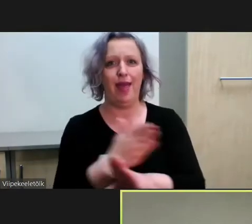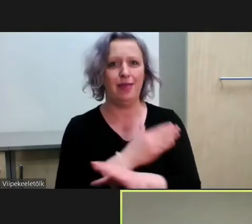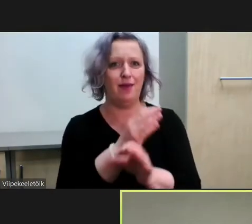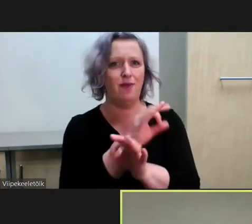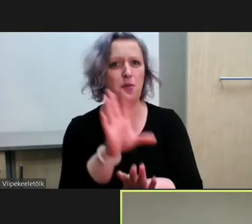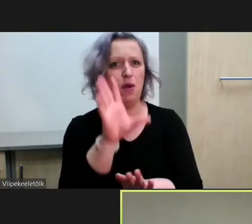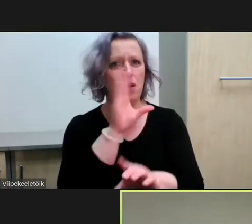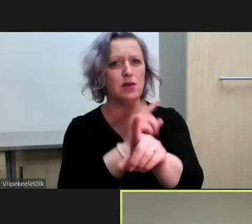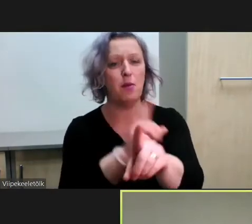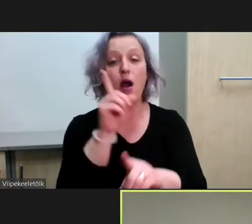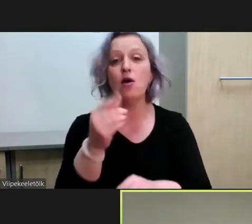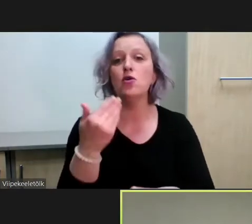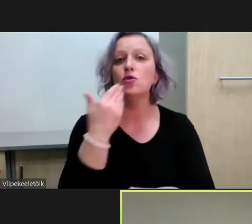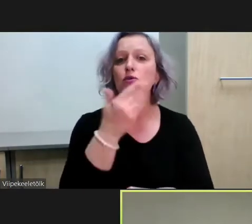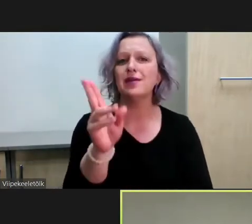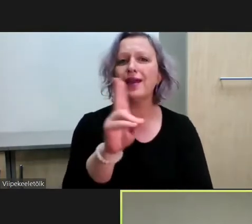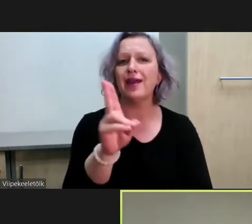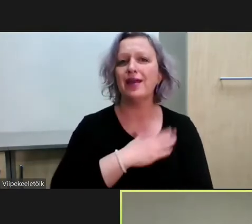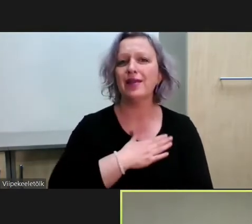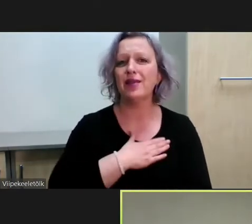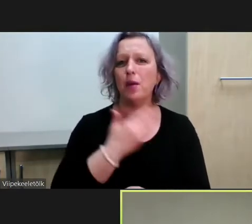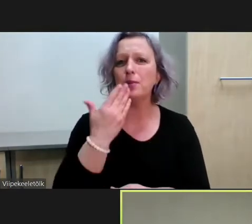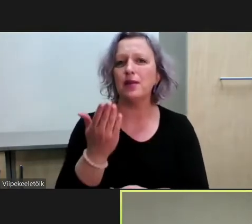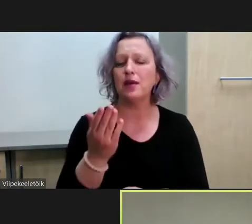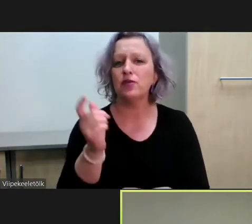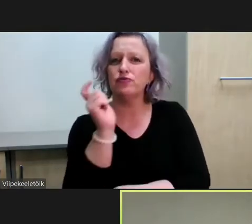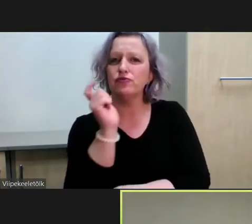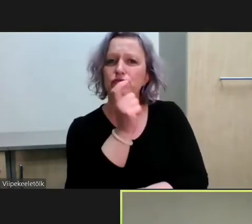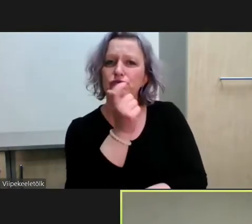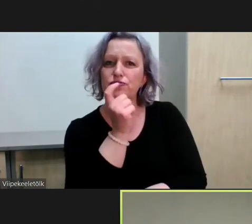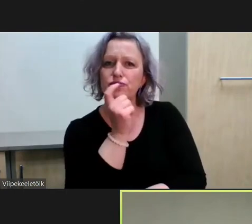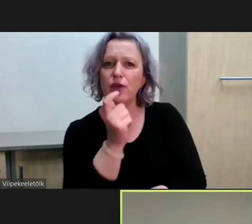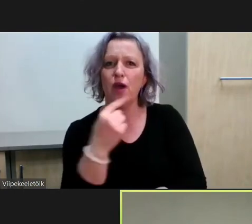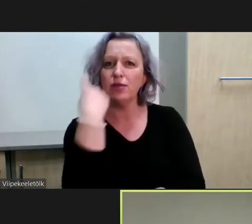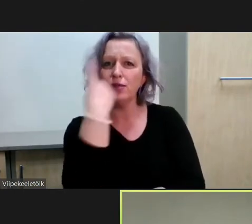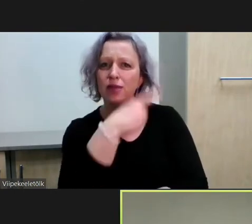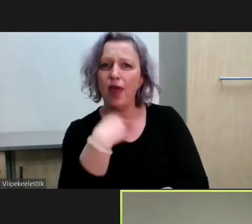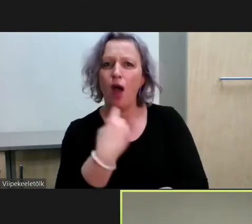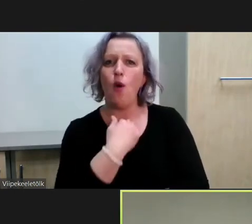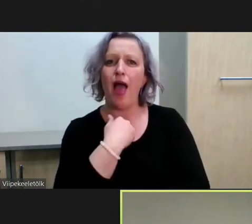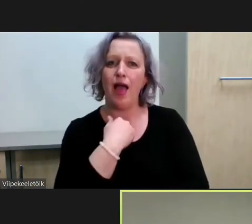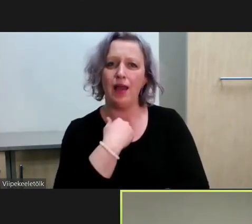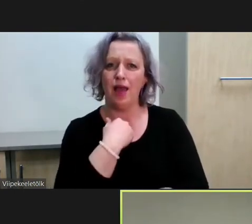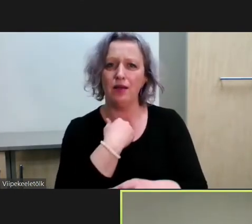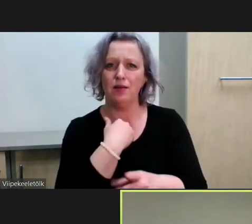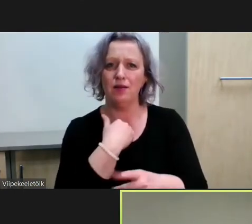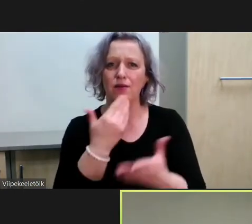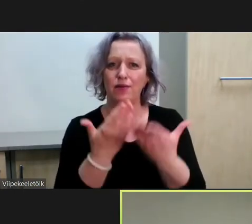kas keegi tahab suuliselt midagi küsida oma näo ja häälega Anneli käest?